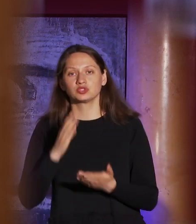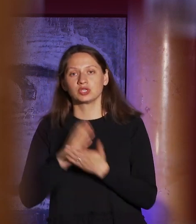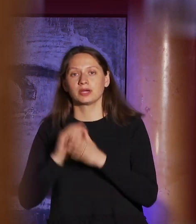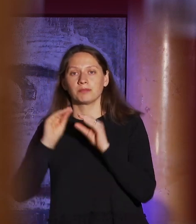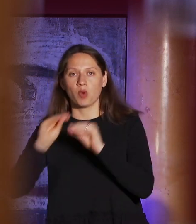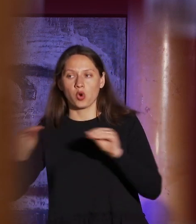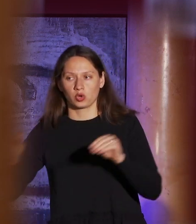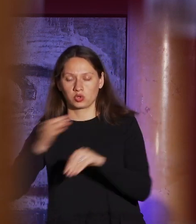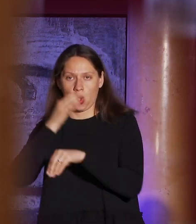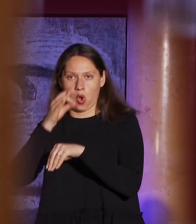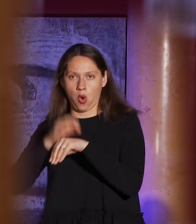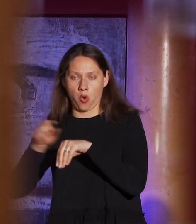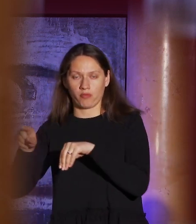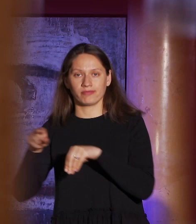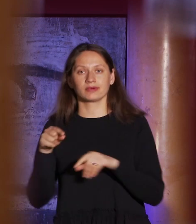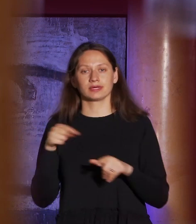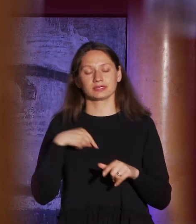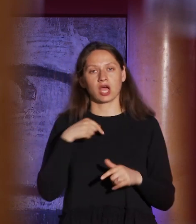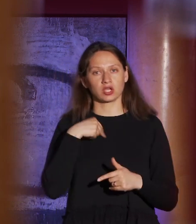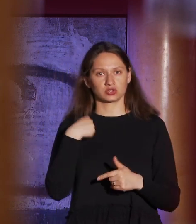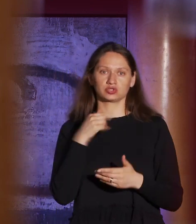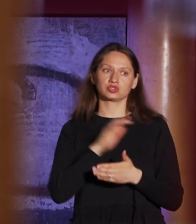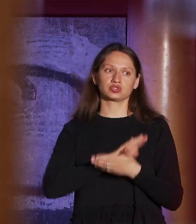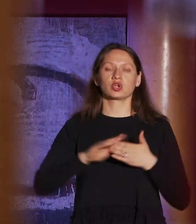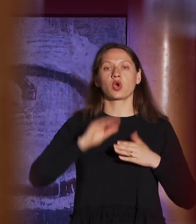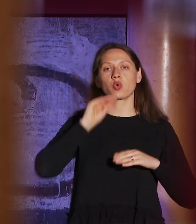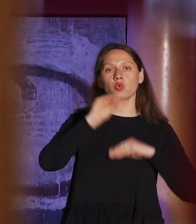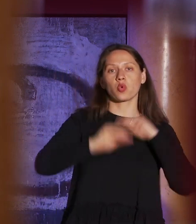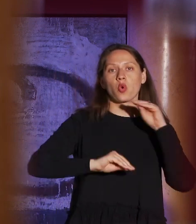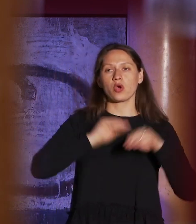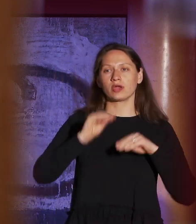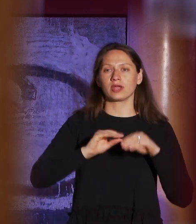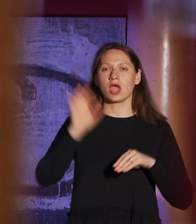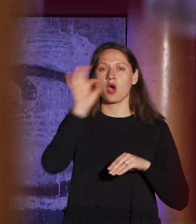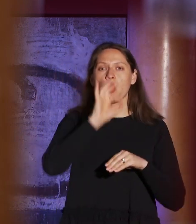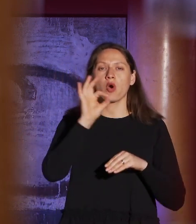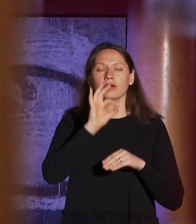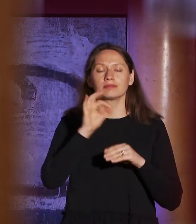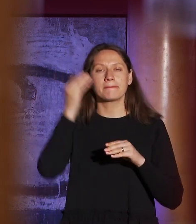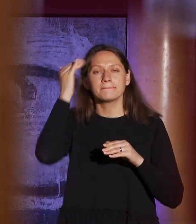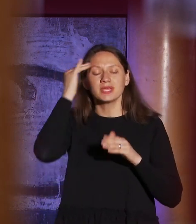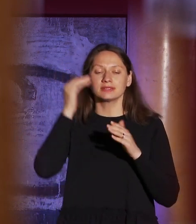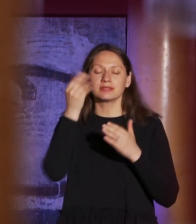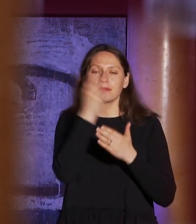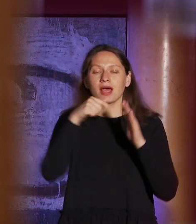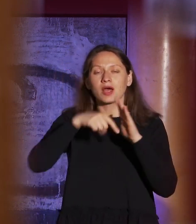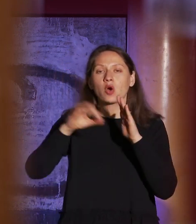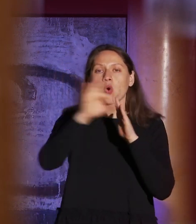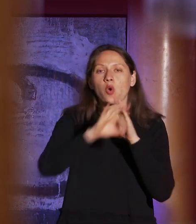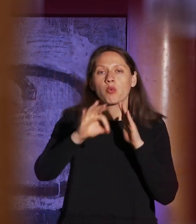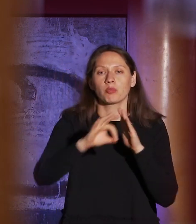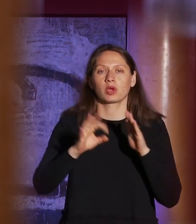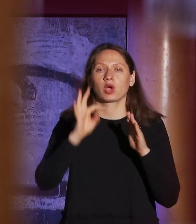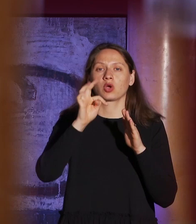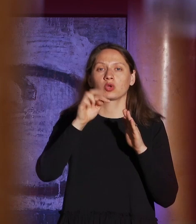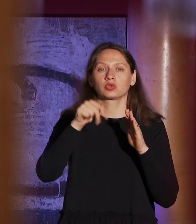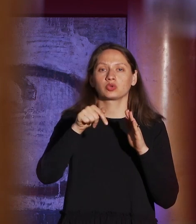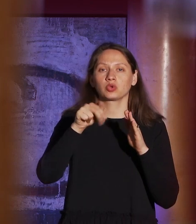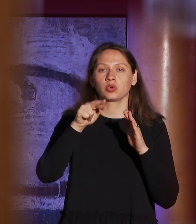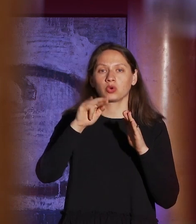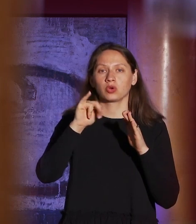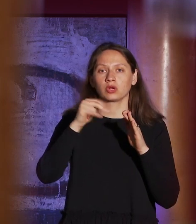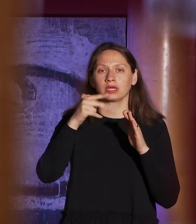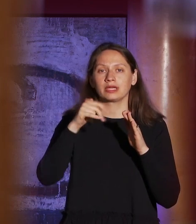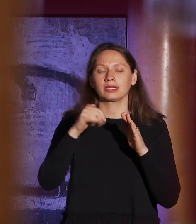neturi galvoti, kad mano menas turi būti, aš kalbu apie meno turinį, kad mano turinys privalo būti